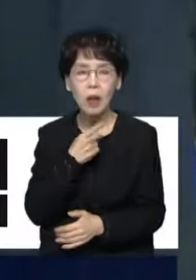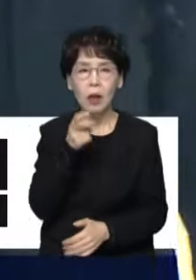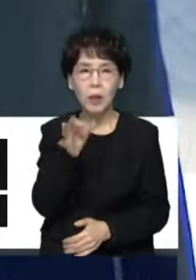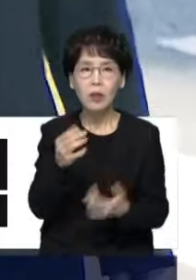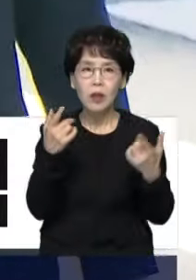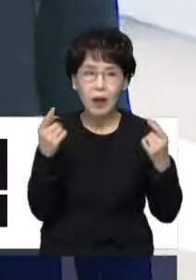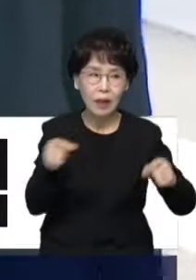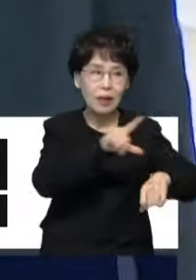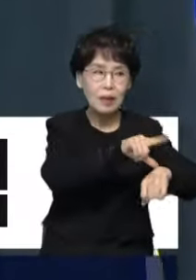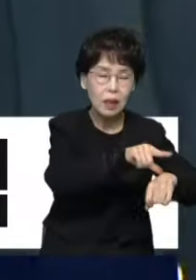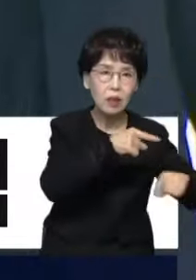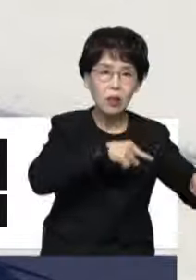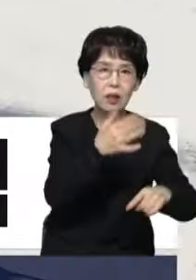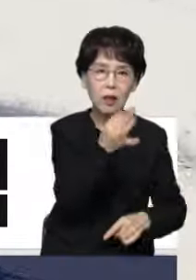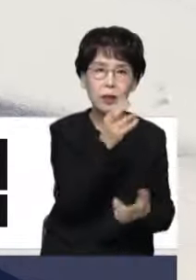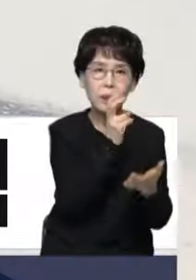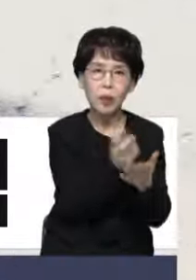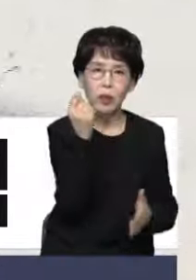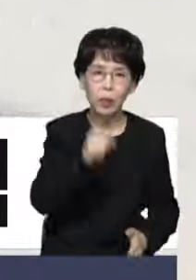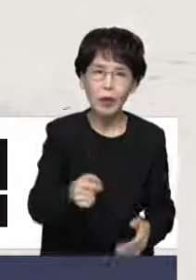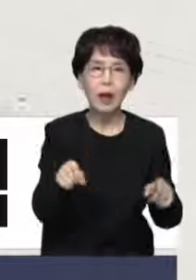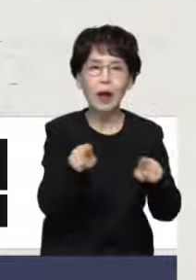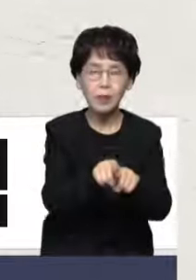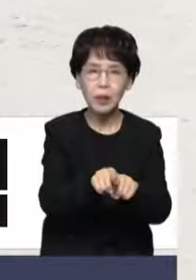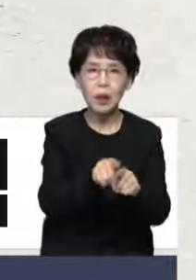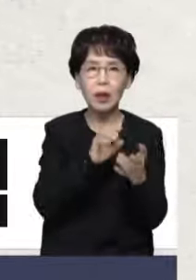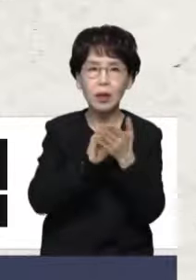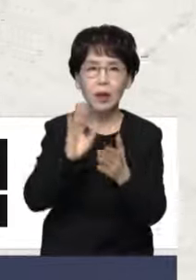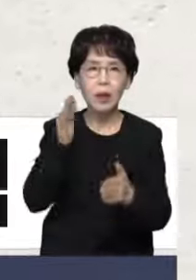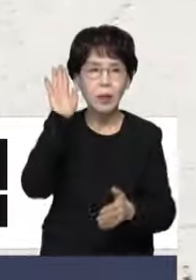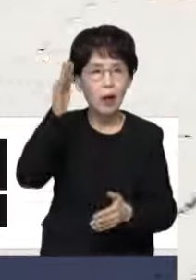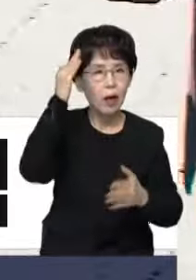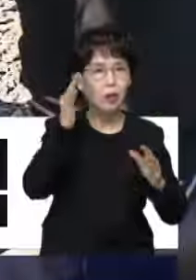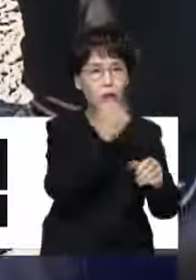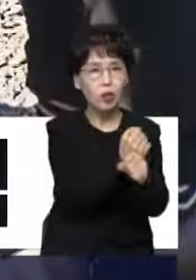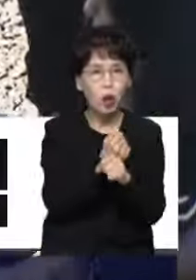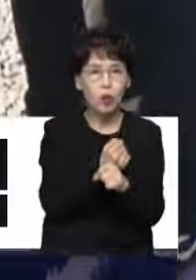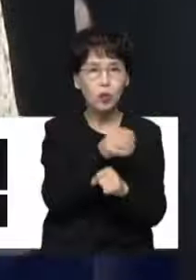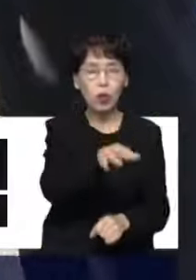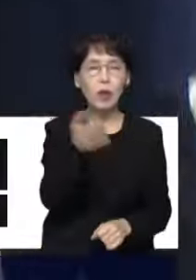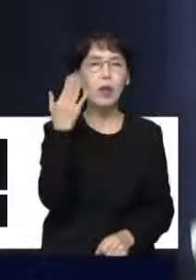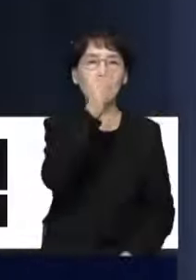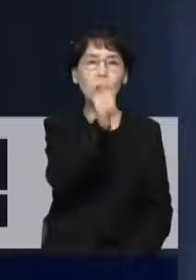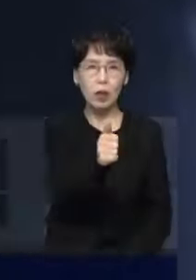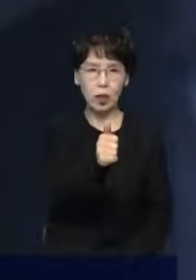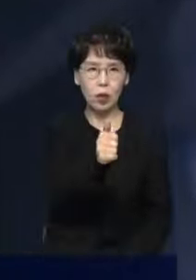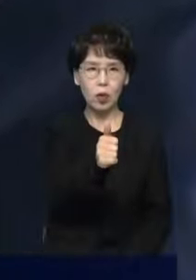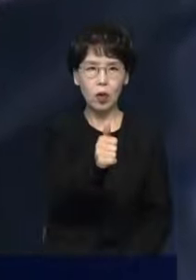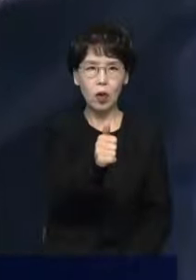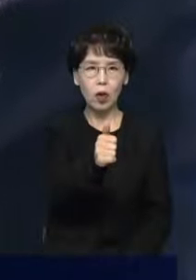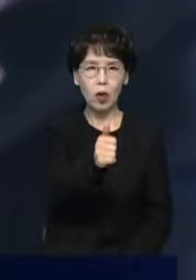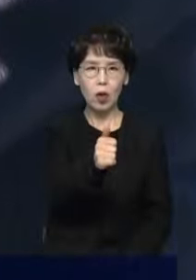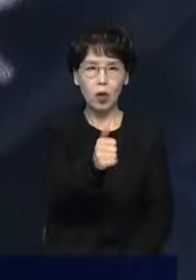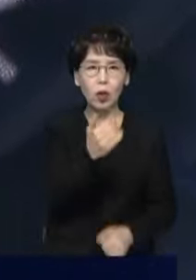같은 시간 정치자금법 위반 혐의로 함께 입건된 미래한국연구소 전 소장도 4차 피의자 조사에